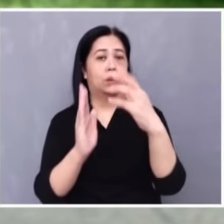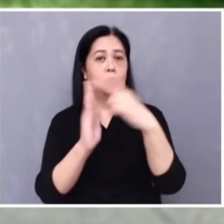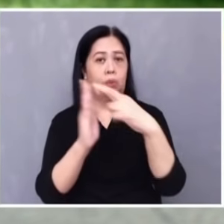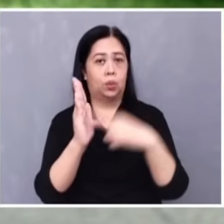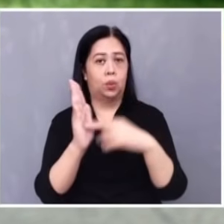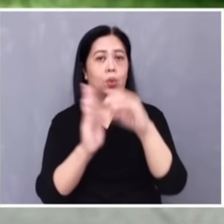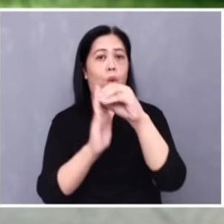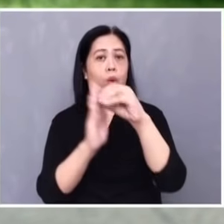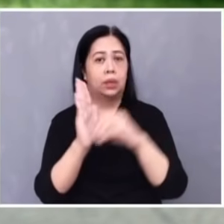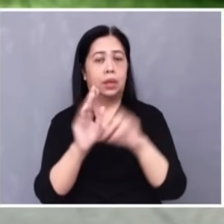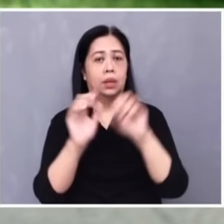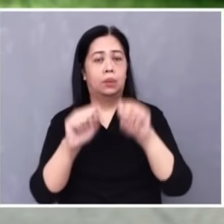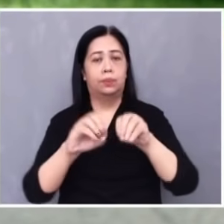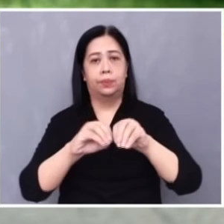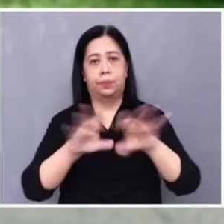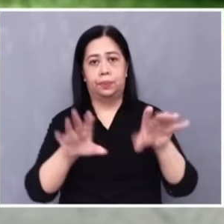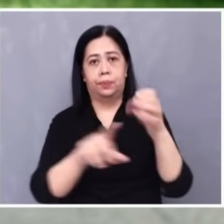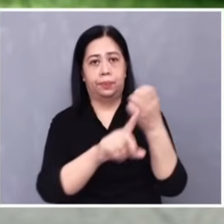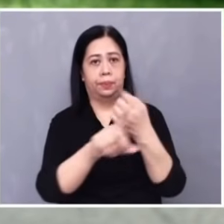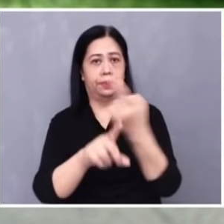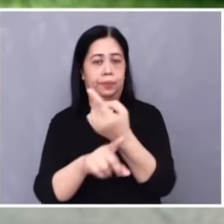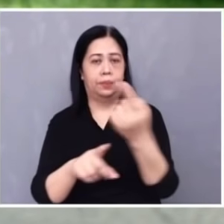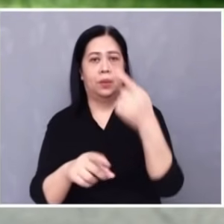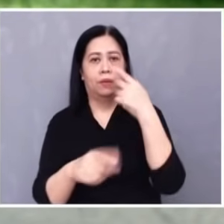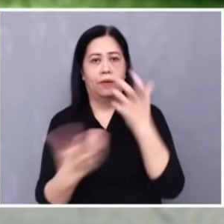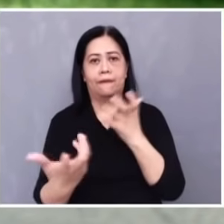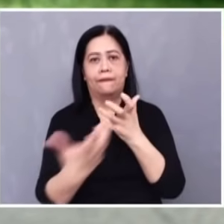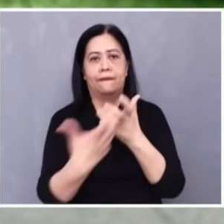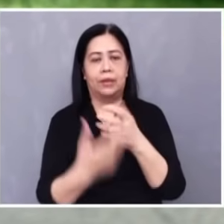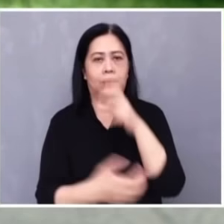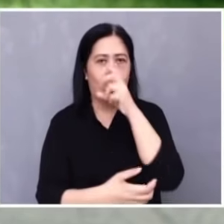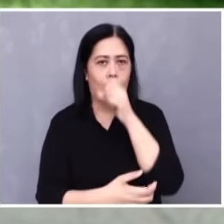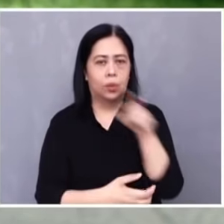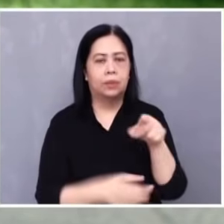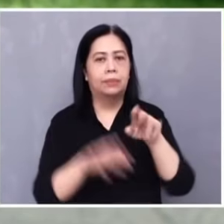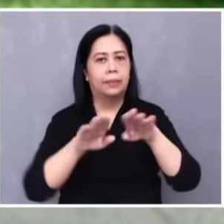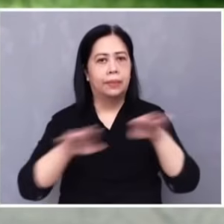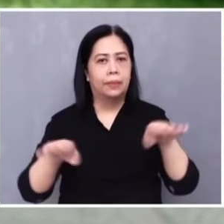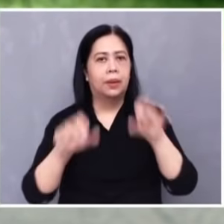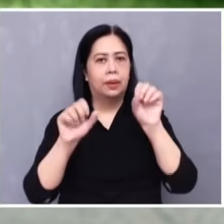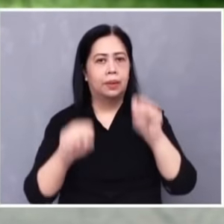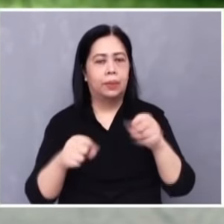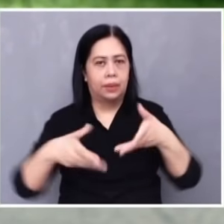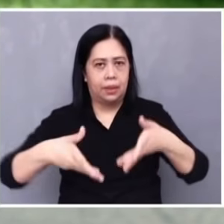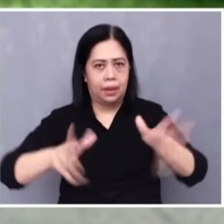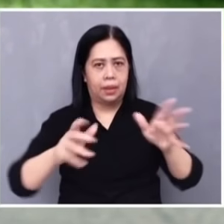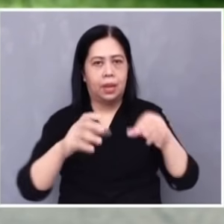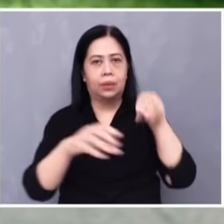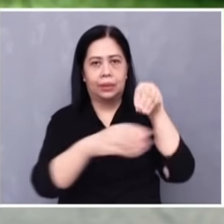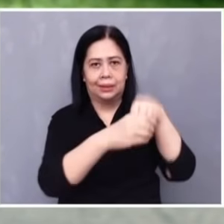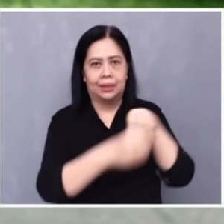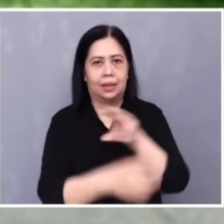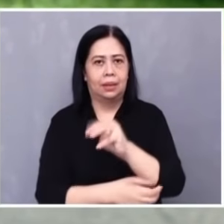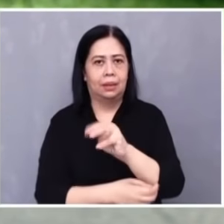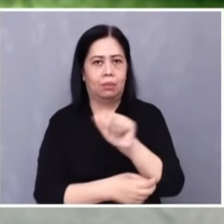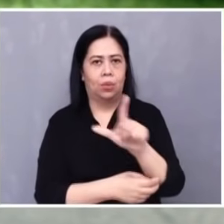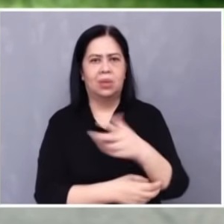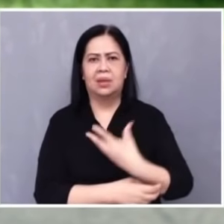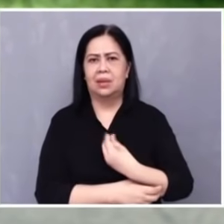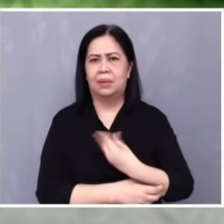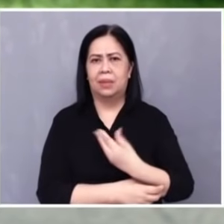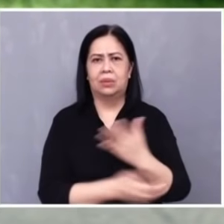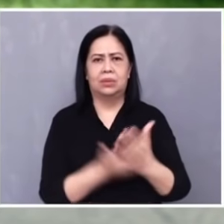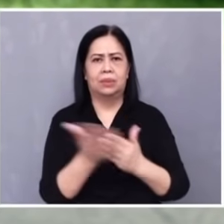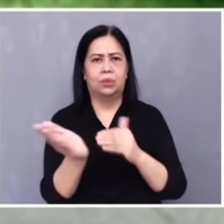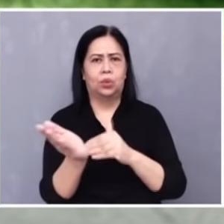pwedeng ipatupad para sa angkop na edad ng mga bata na maaring payagan sa mall. Kabado na rin kasi ang ilang doktor